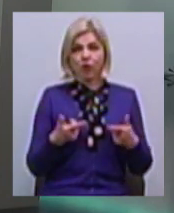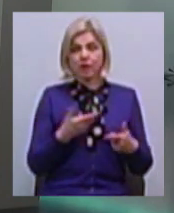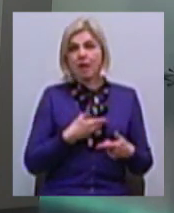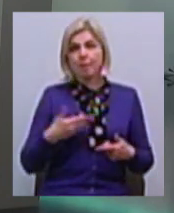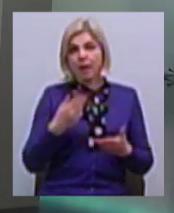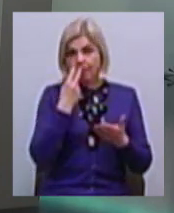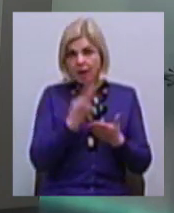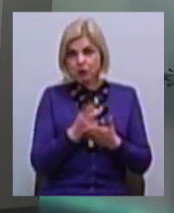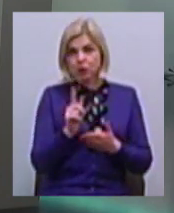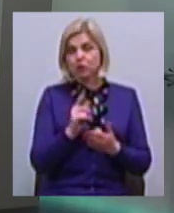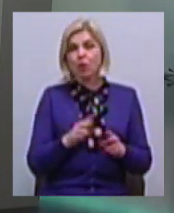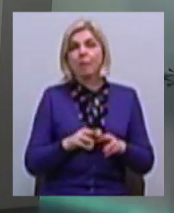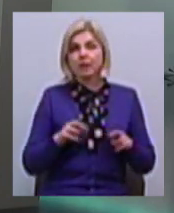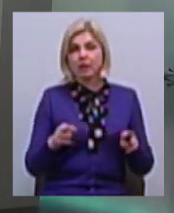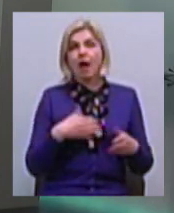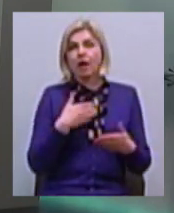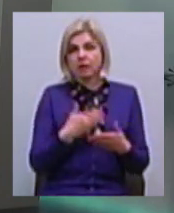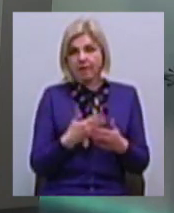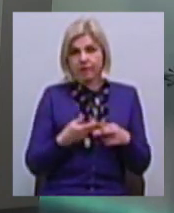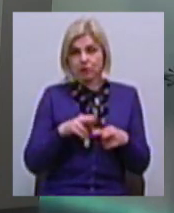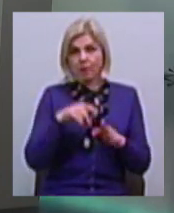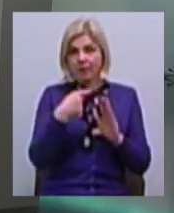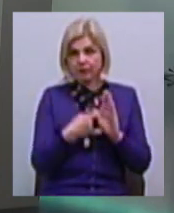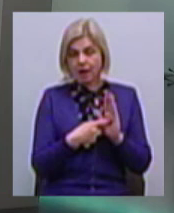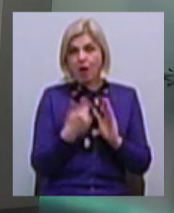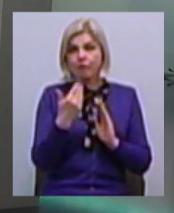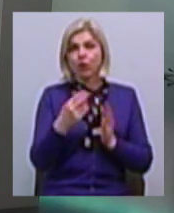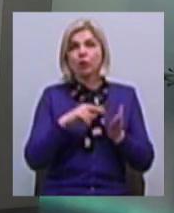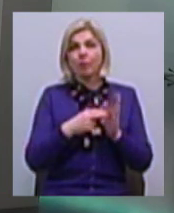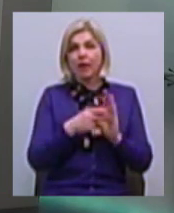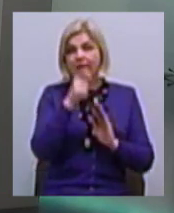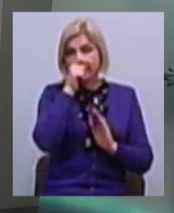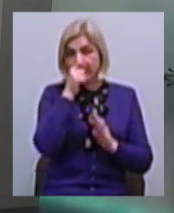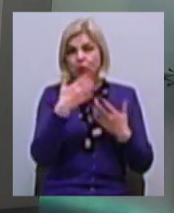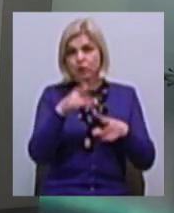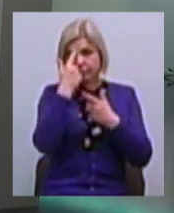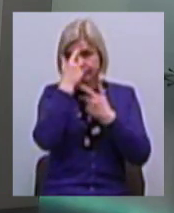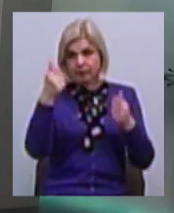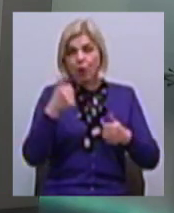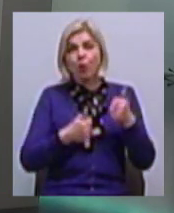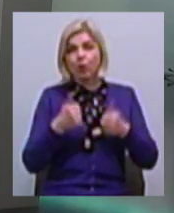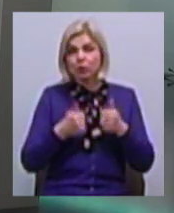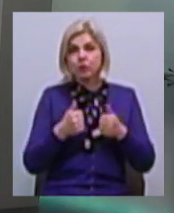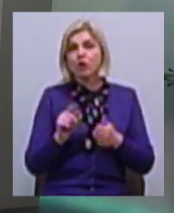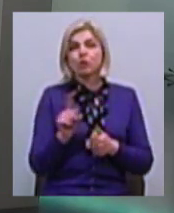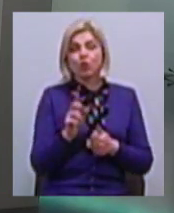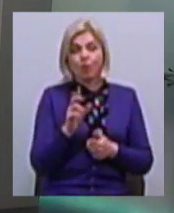що сьогодні міністерство активізувалося в цьому питанні, і воно планує в квітні вже оголосити конкурс з тим,